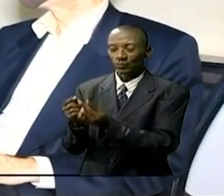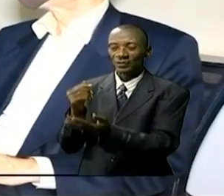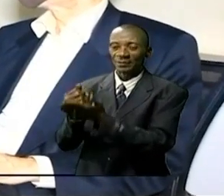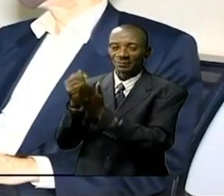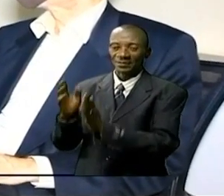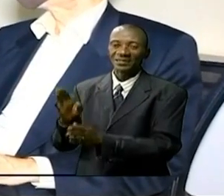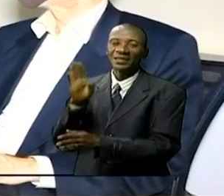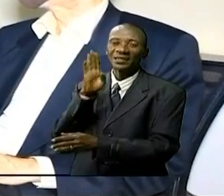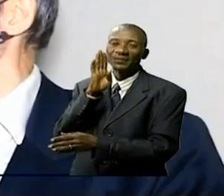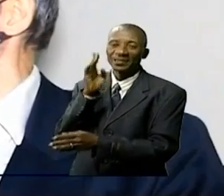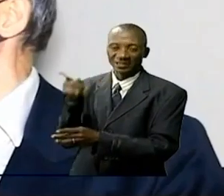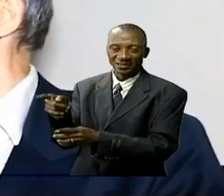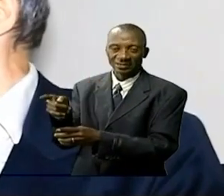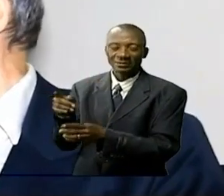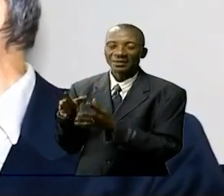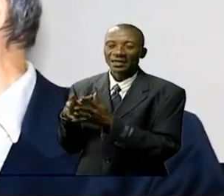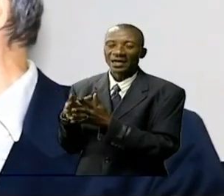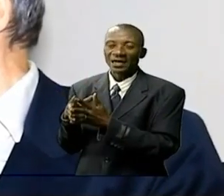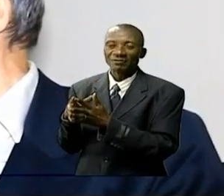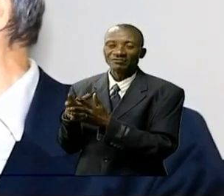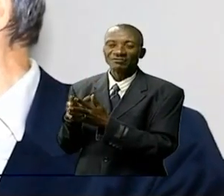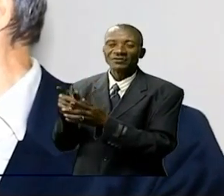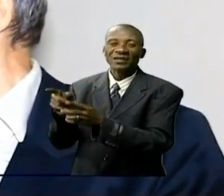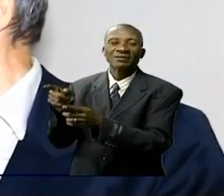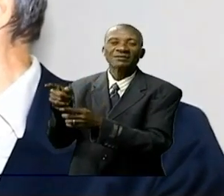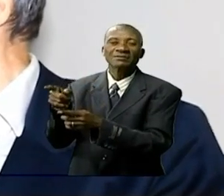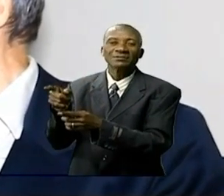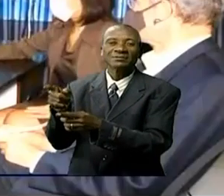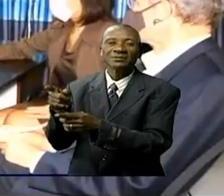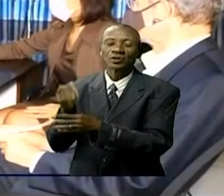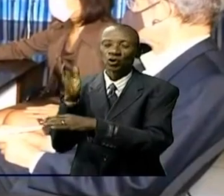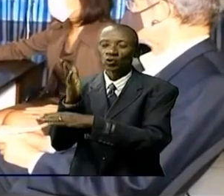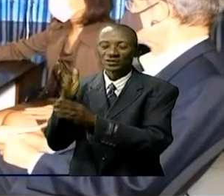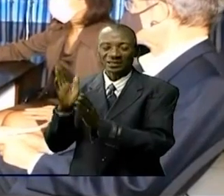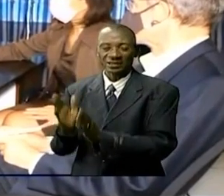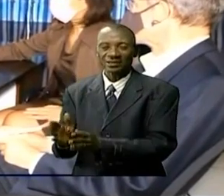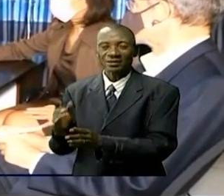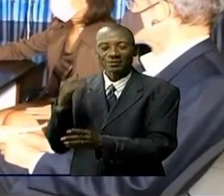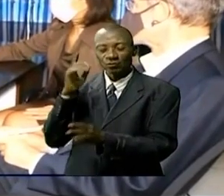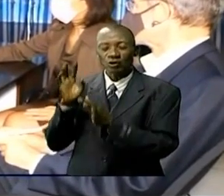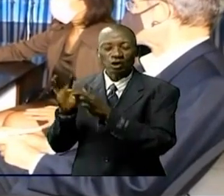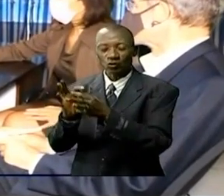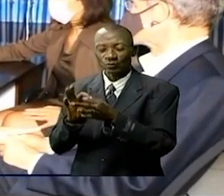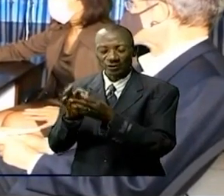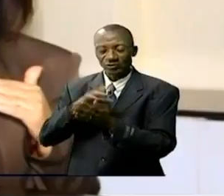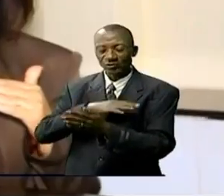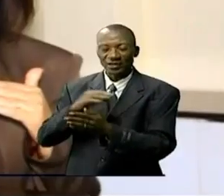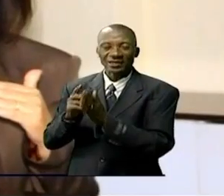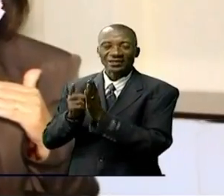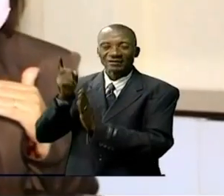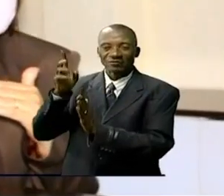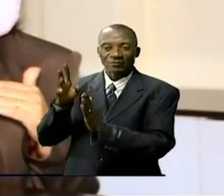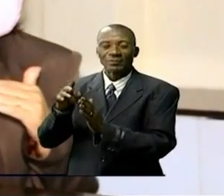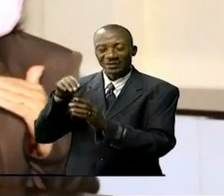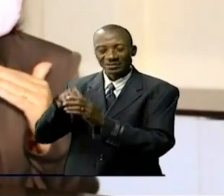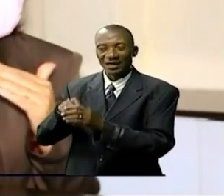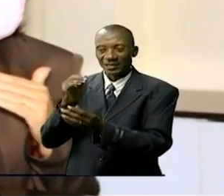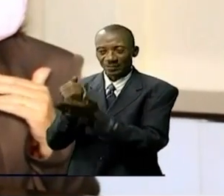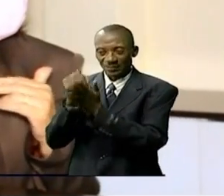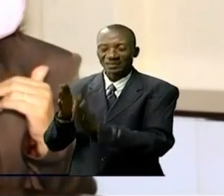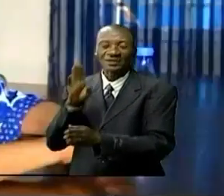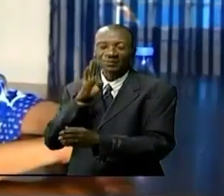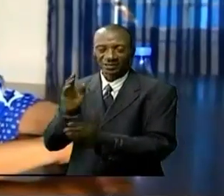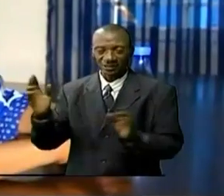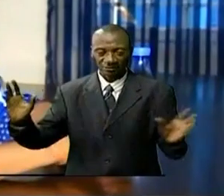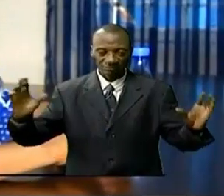belgique conduite par éric van beveren conseiller chargé de la coopération et du développement au niveau de l'ambassade les